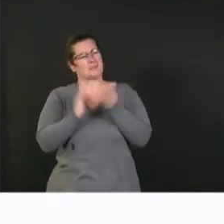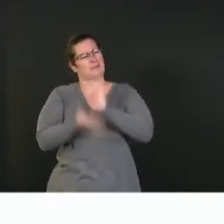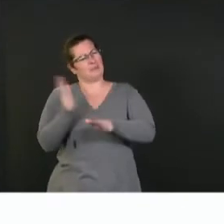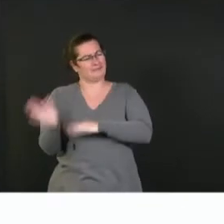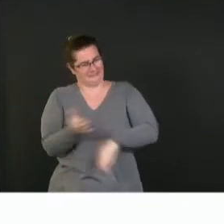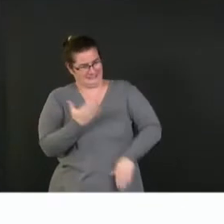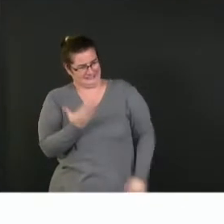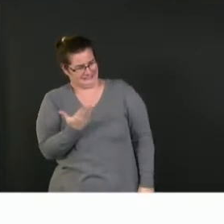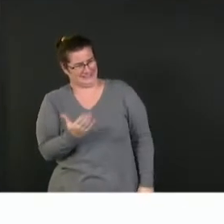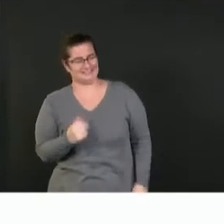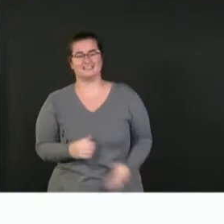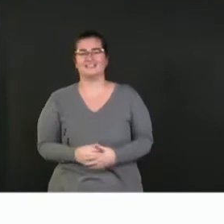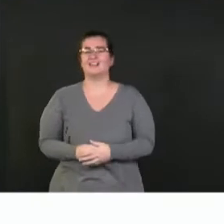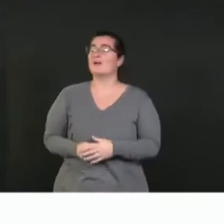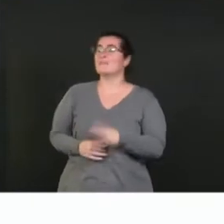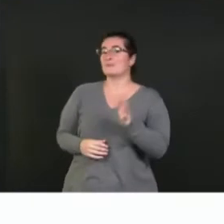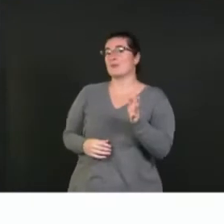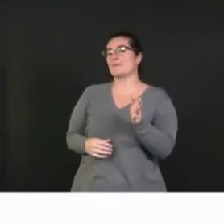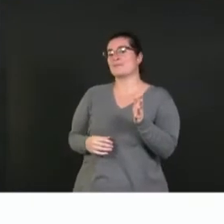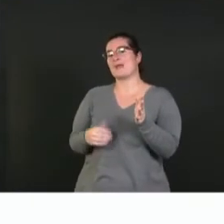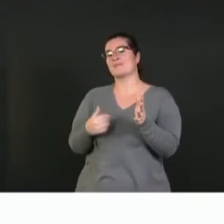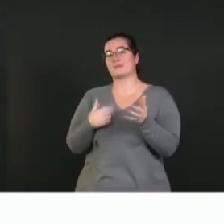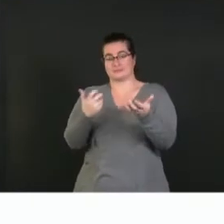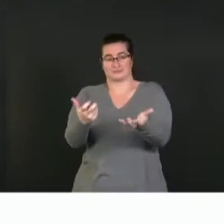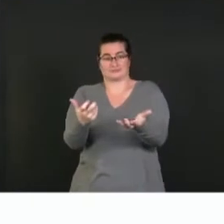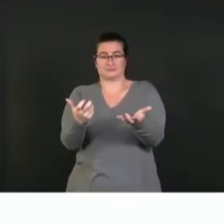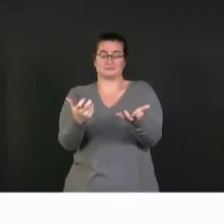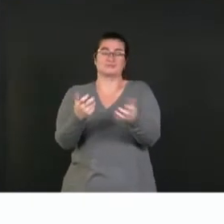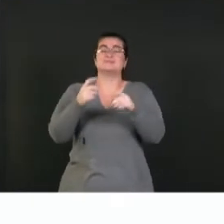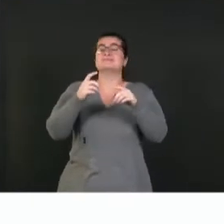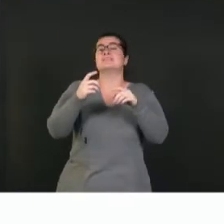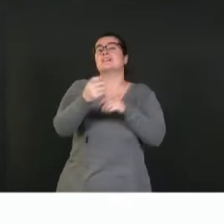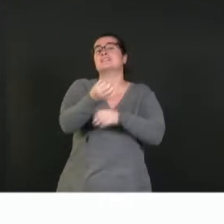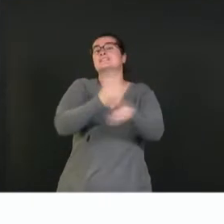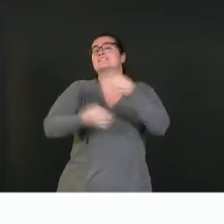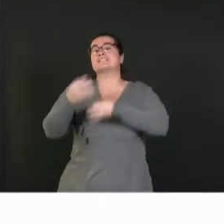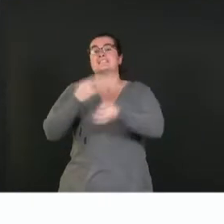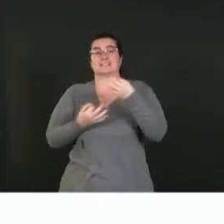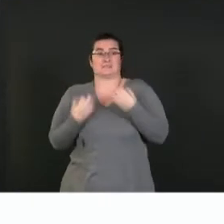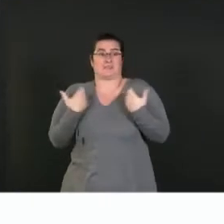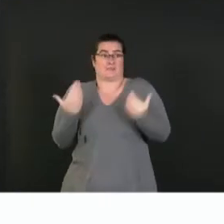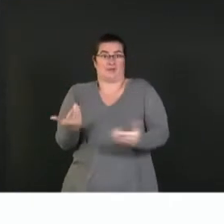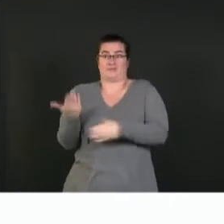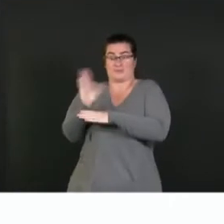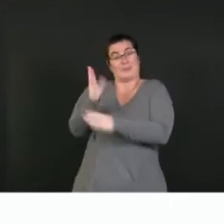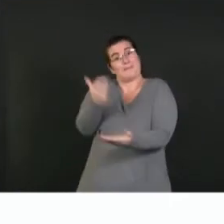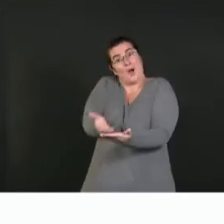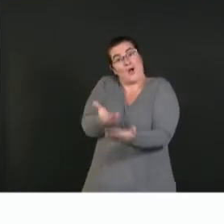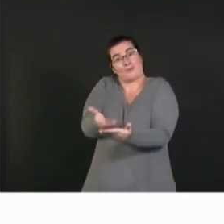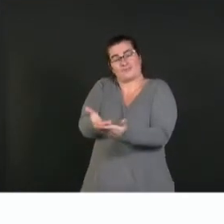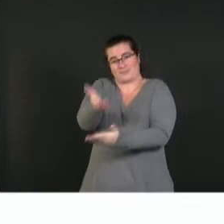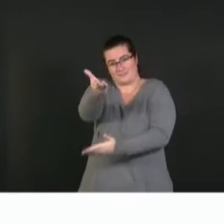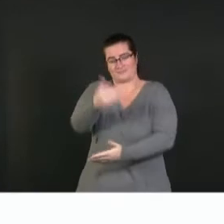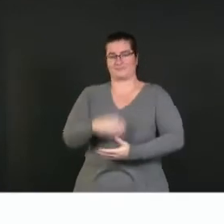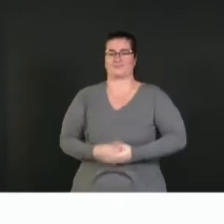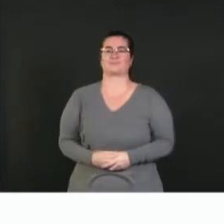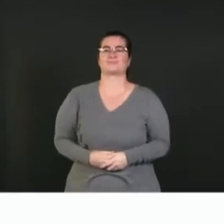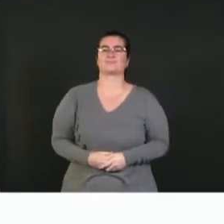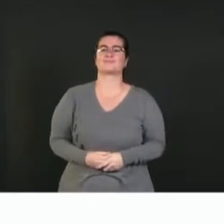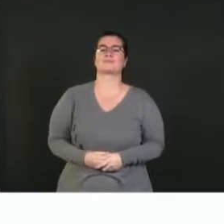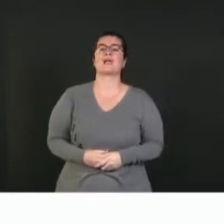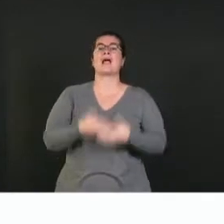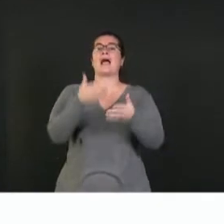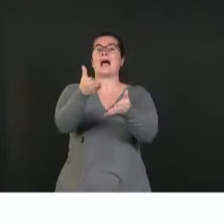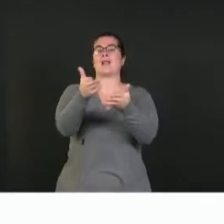c'est aussi une façon de répondre finalement à des éléments que vous avez dit les uns et les autres. Donc, avec des paysagistes qui s'appellent